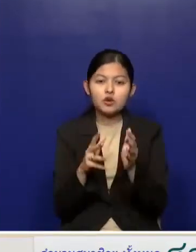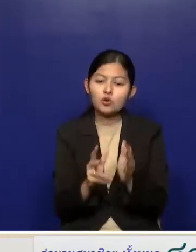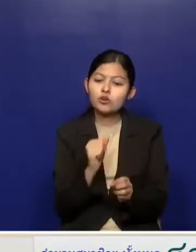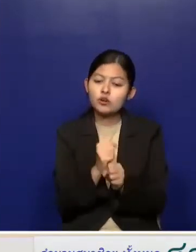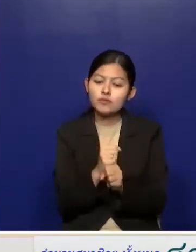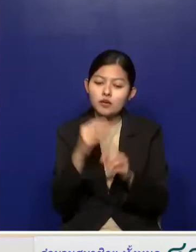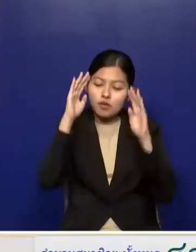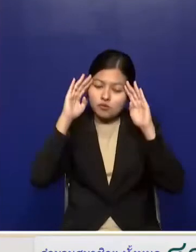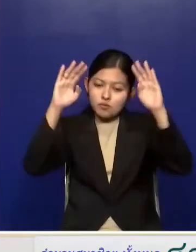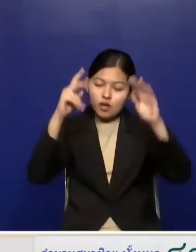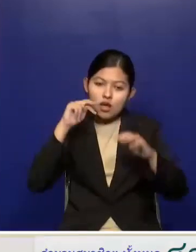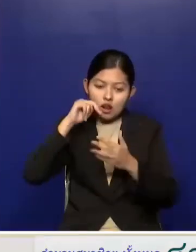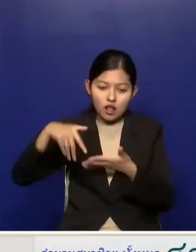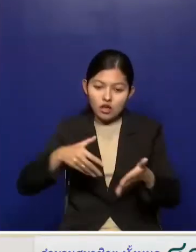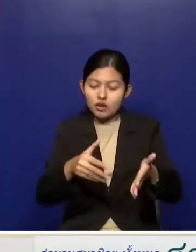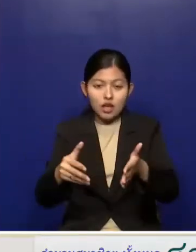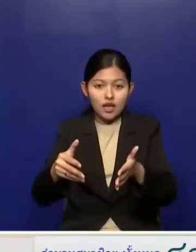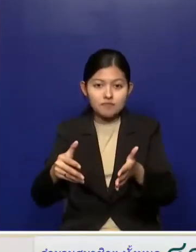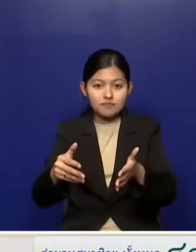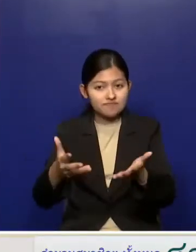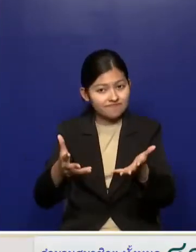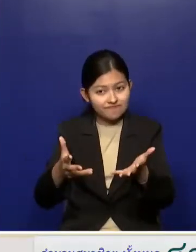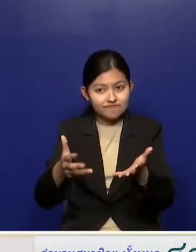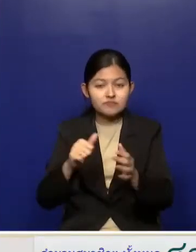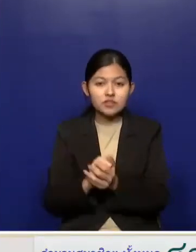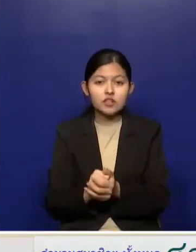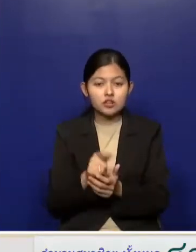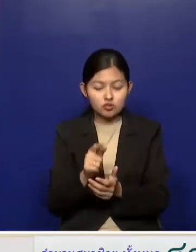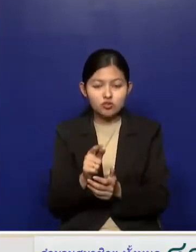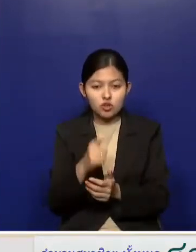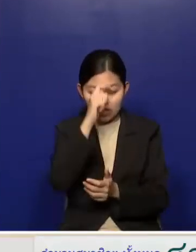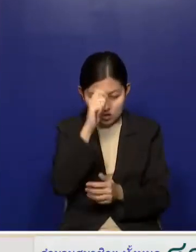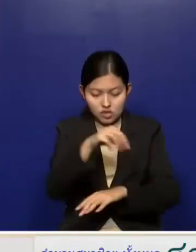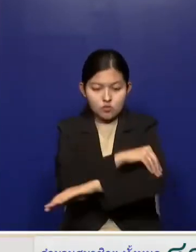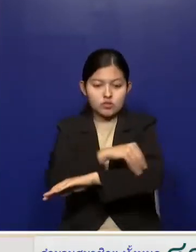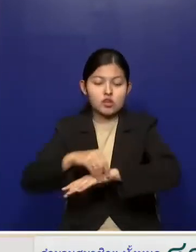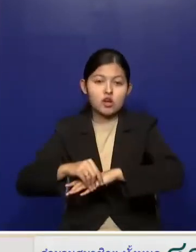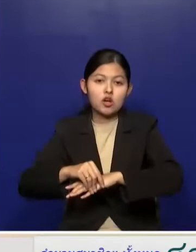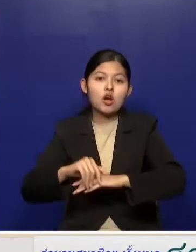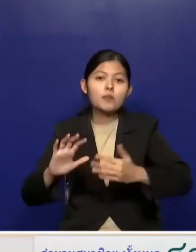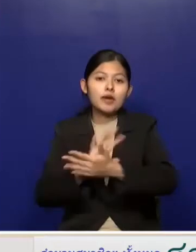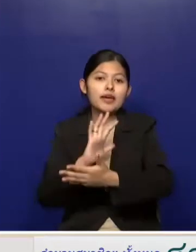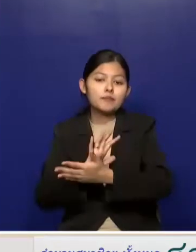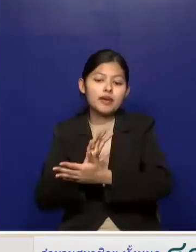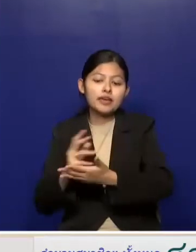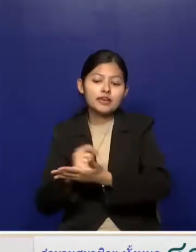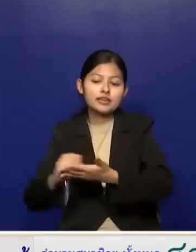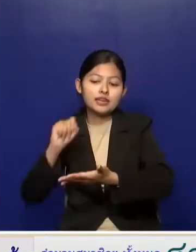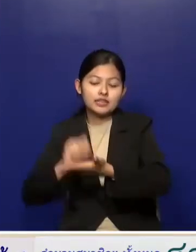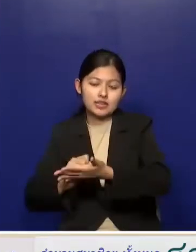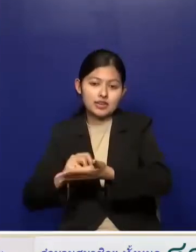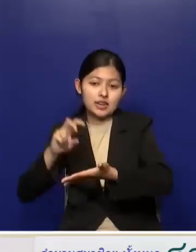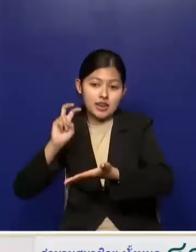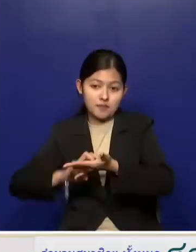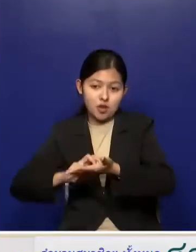ำโครงส llevaprés ทางชนรัสต์เรื่องน้ำหลายสิ่งต้องอาศรรษากรที่มีใปรากistoexperประจุบันนี้